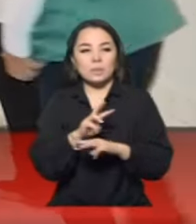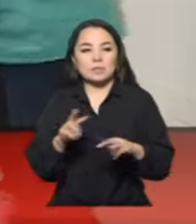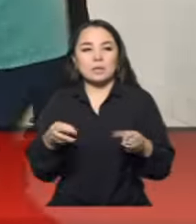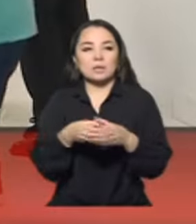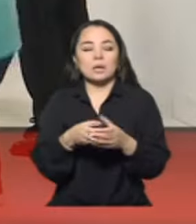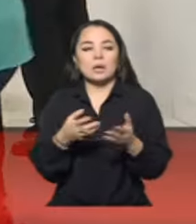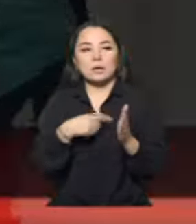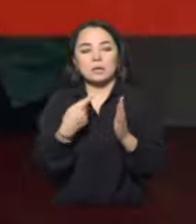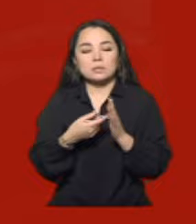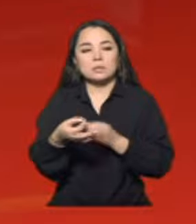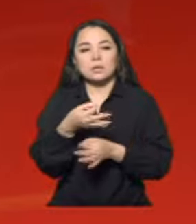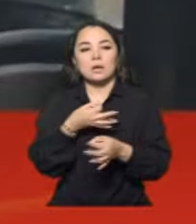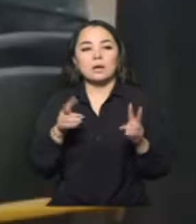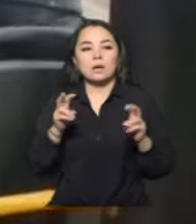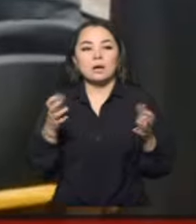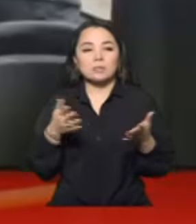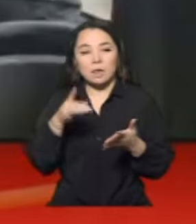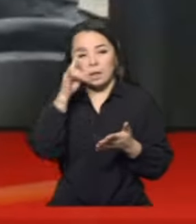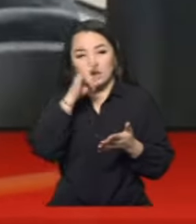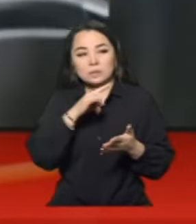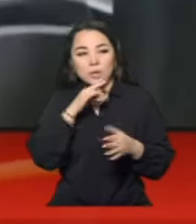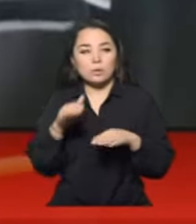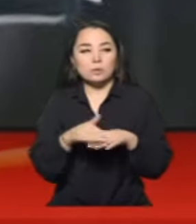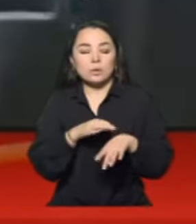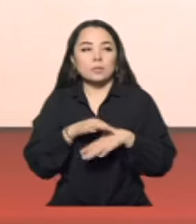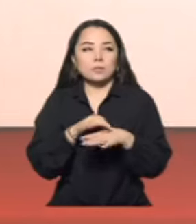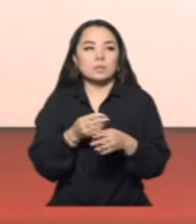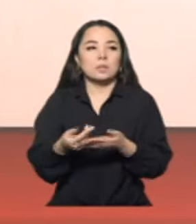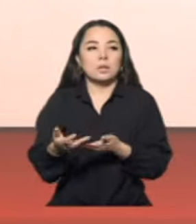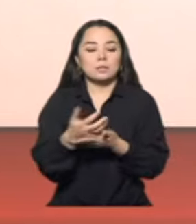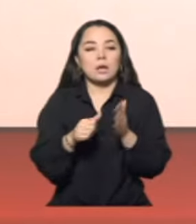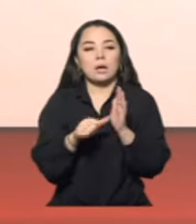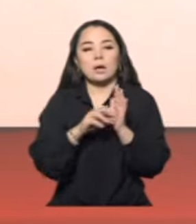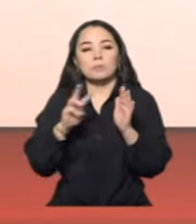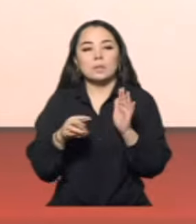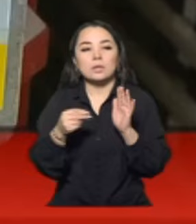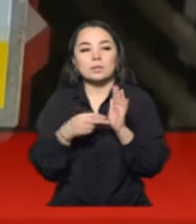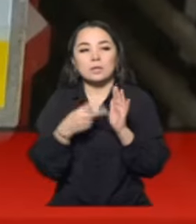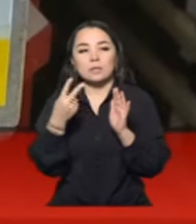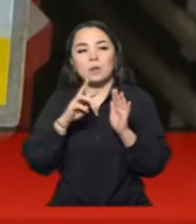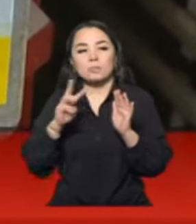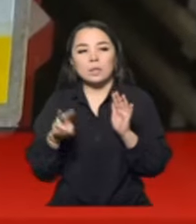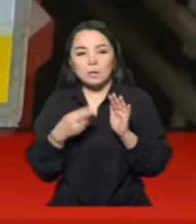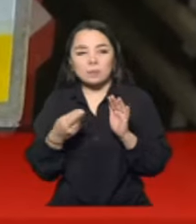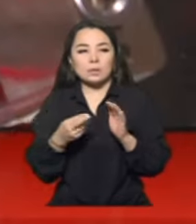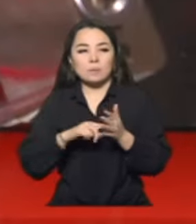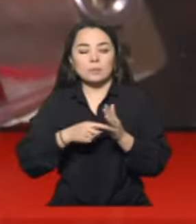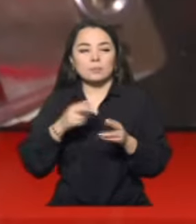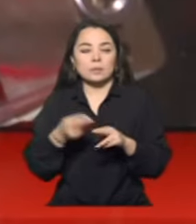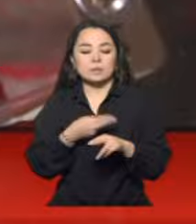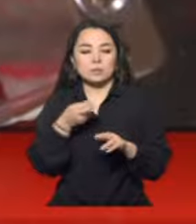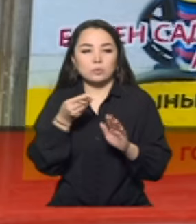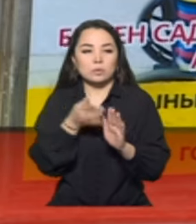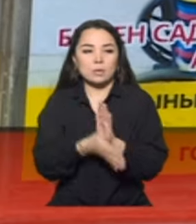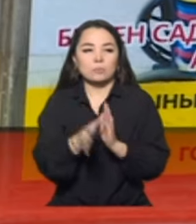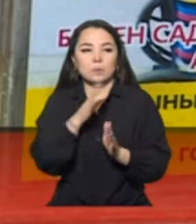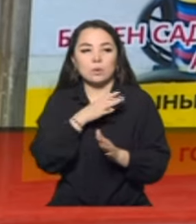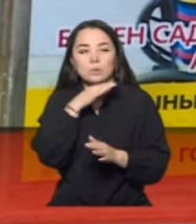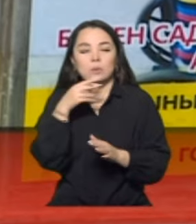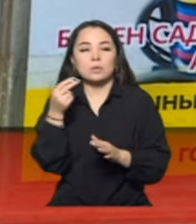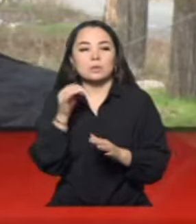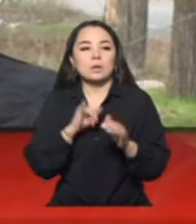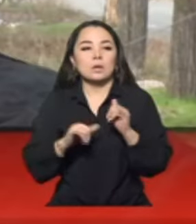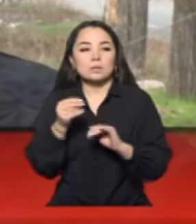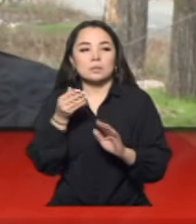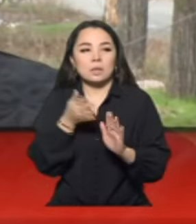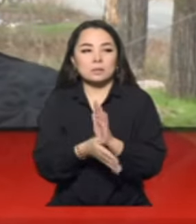мәлімдемесі қандай? Қазақстанда қайырымдылыққа жиналған 6 миллиард теңгенің 2 миллиарды мақсатсыз жұмсалған. Қыруар қаржы